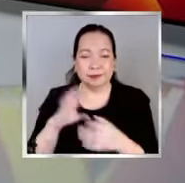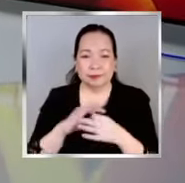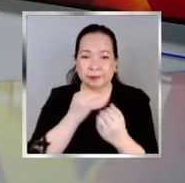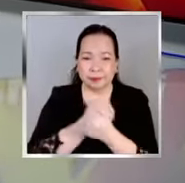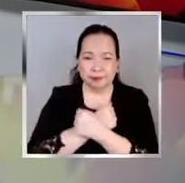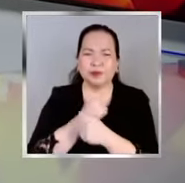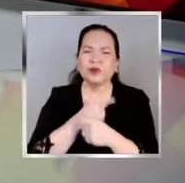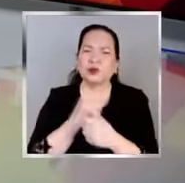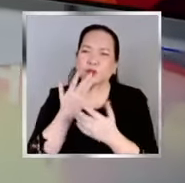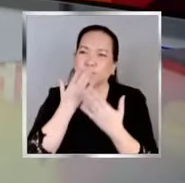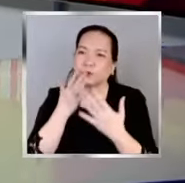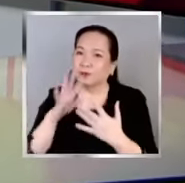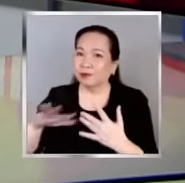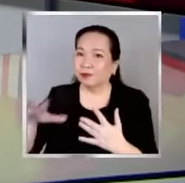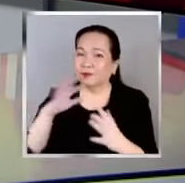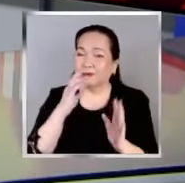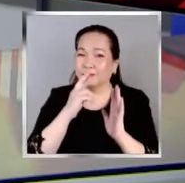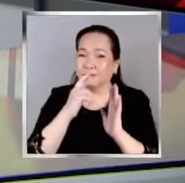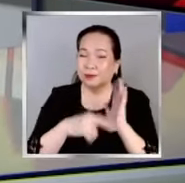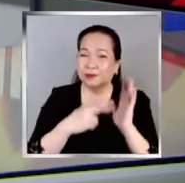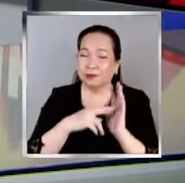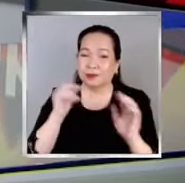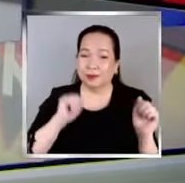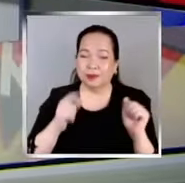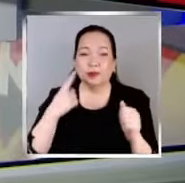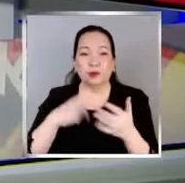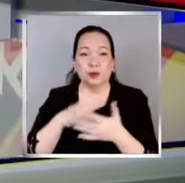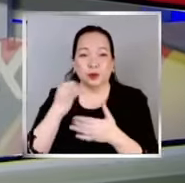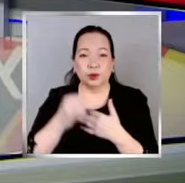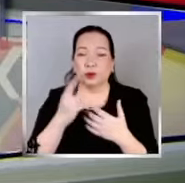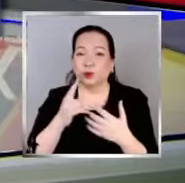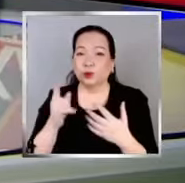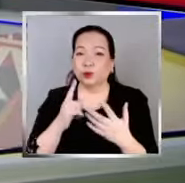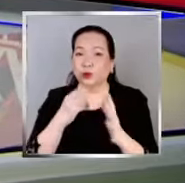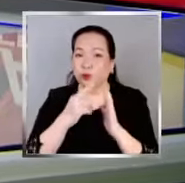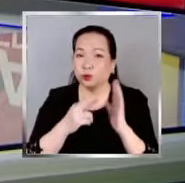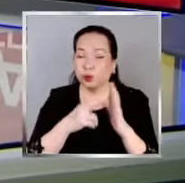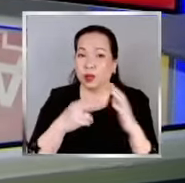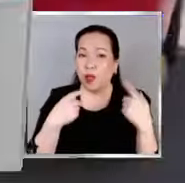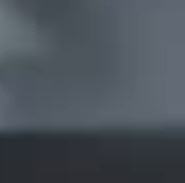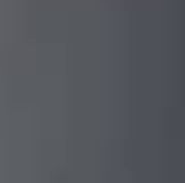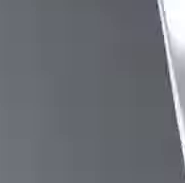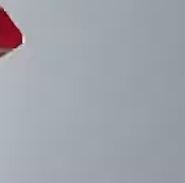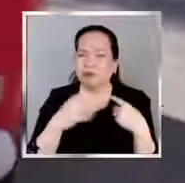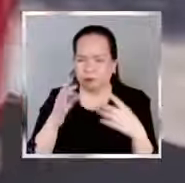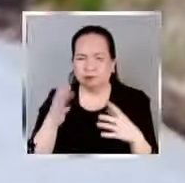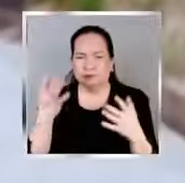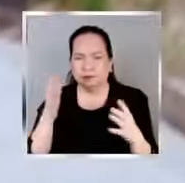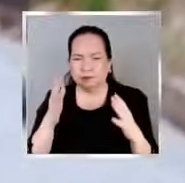proyekto. Ang kanilang mga gagampanang character, kilalanin natin sa chika ni Lars Santiago.